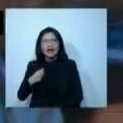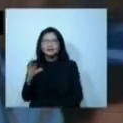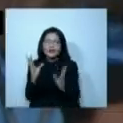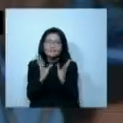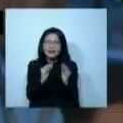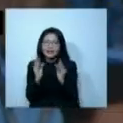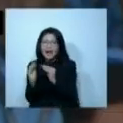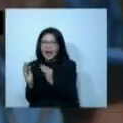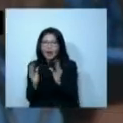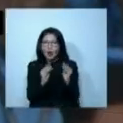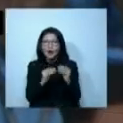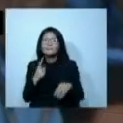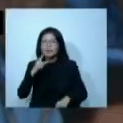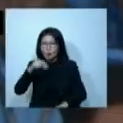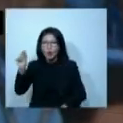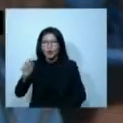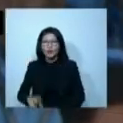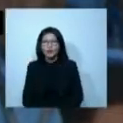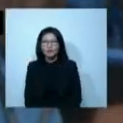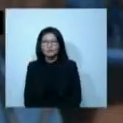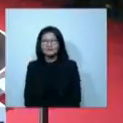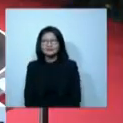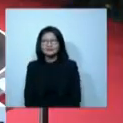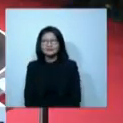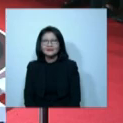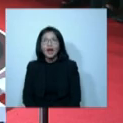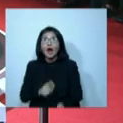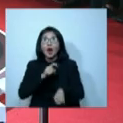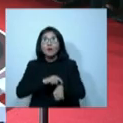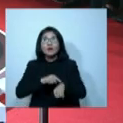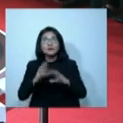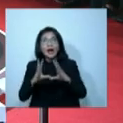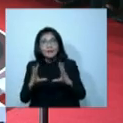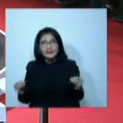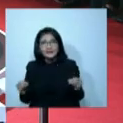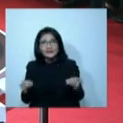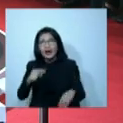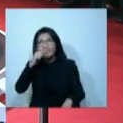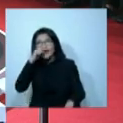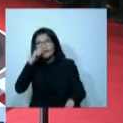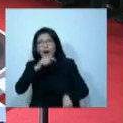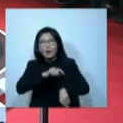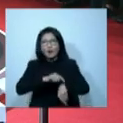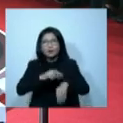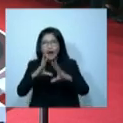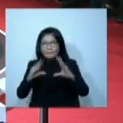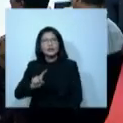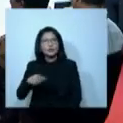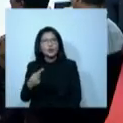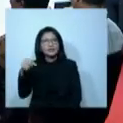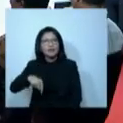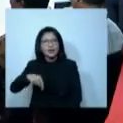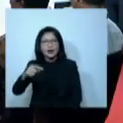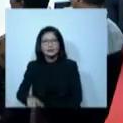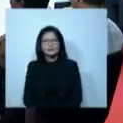itu yang punya gagasan yang sangat orisinal inilah yang saya kira kalau masih ada ruang dan waktu bagi KPU untuk memperbaiki